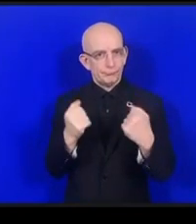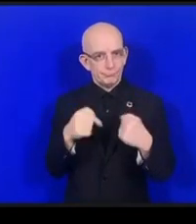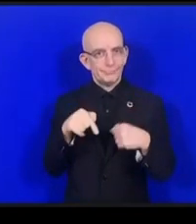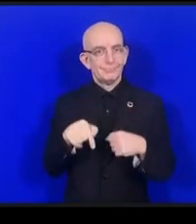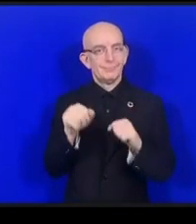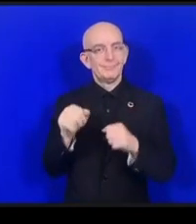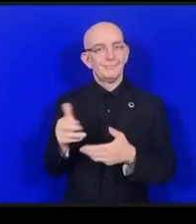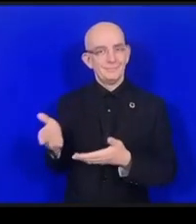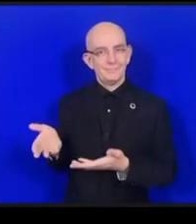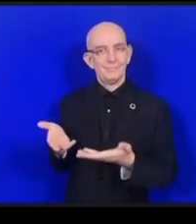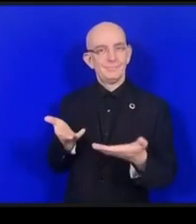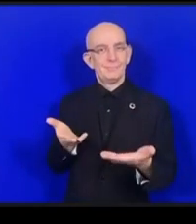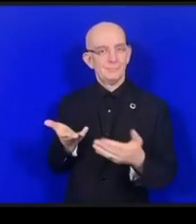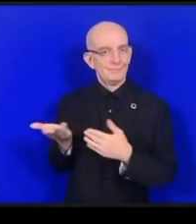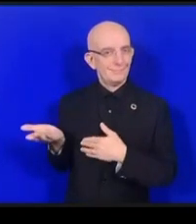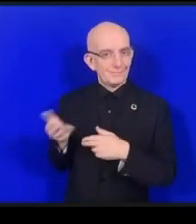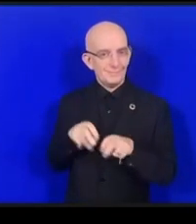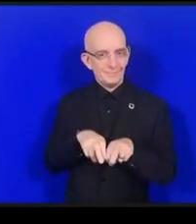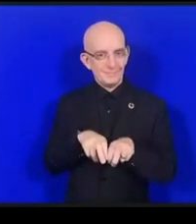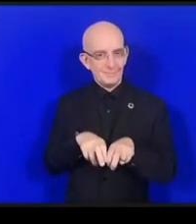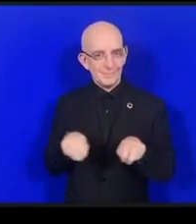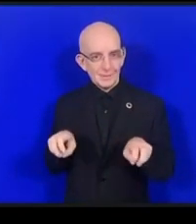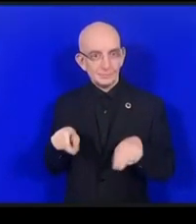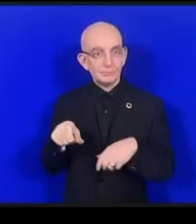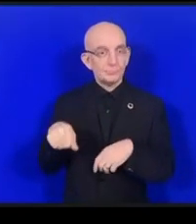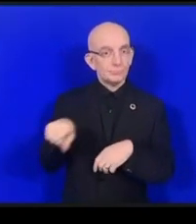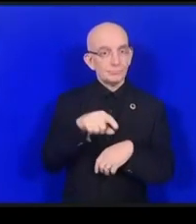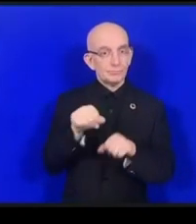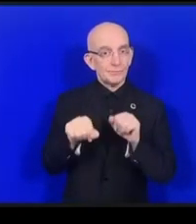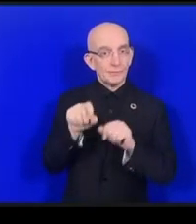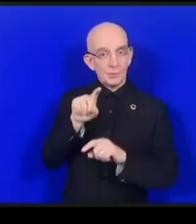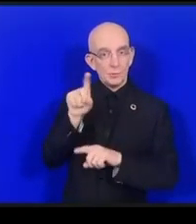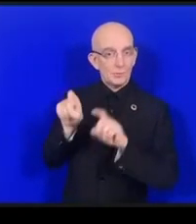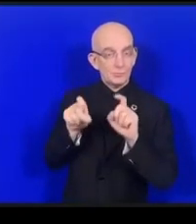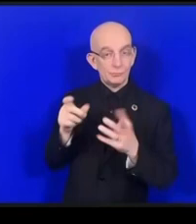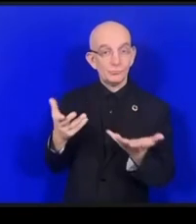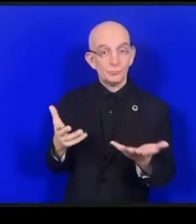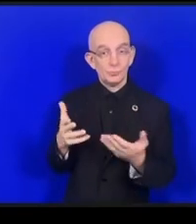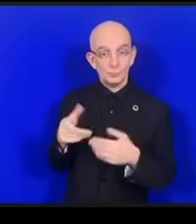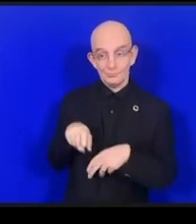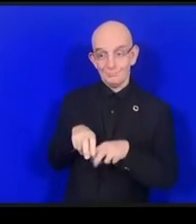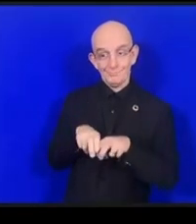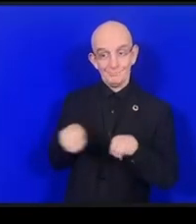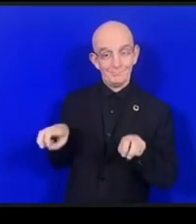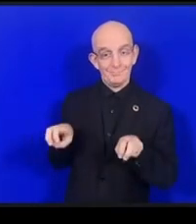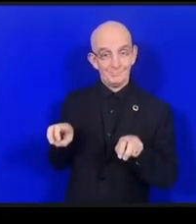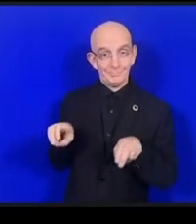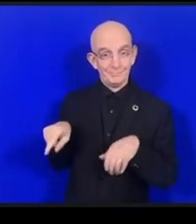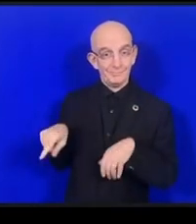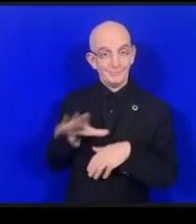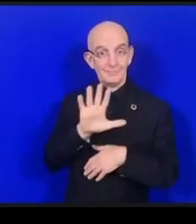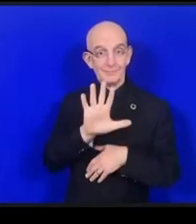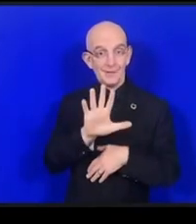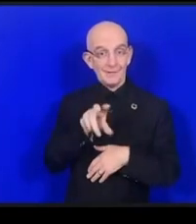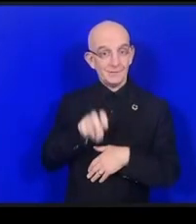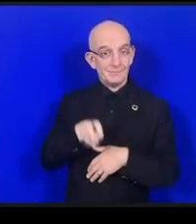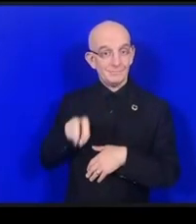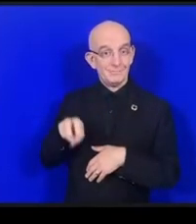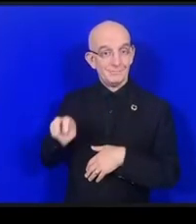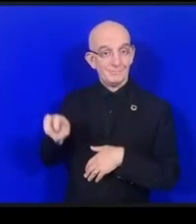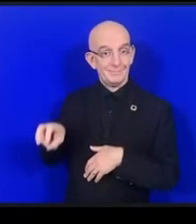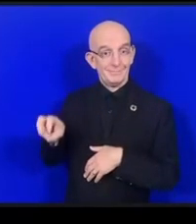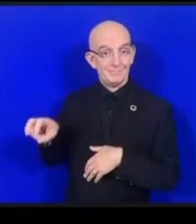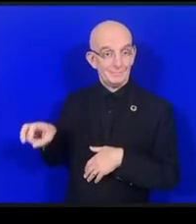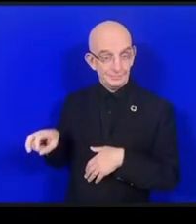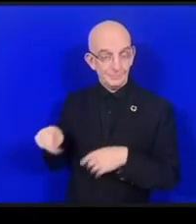иначе небольшое чувство разобщённость существует Итак что же нам сейчас предстоит во-первых перед нами выступит